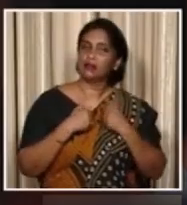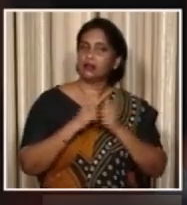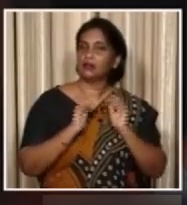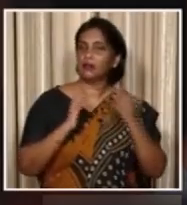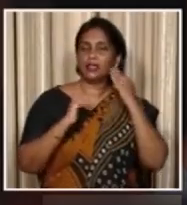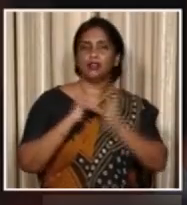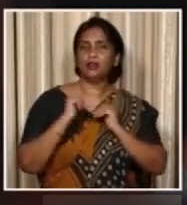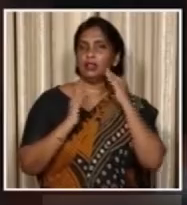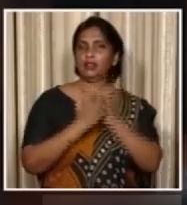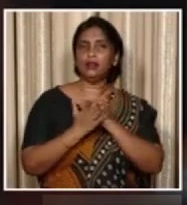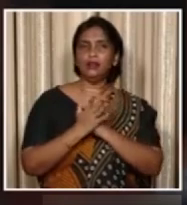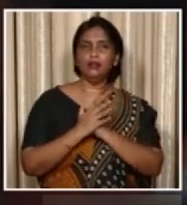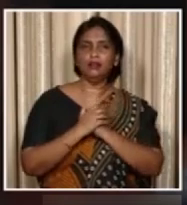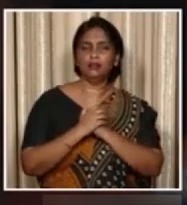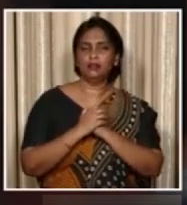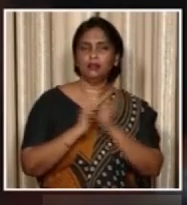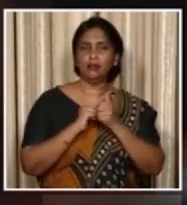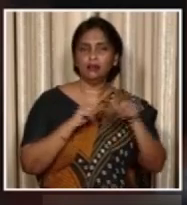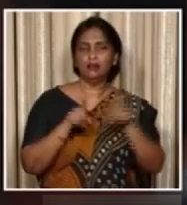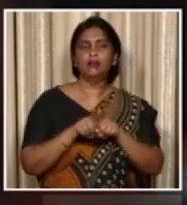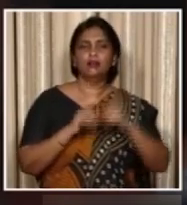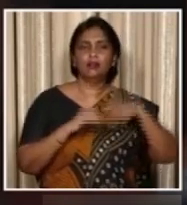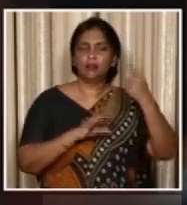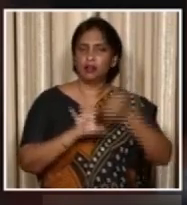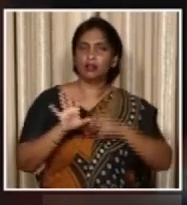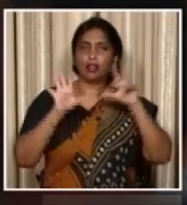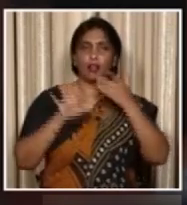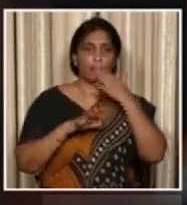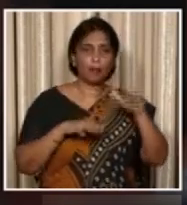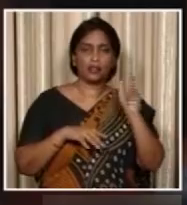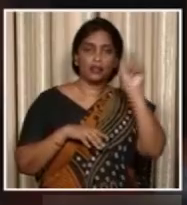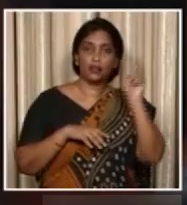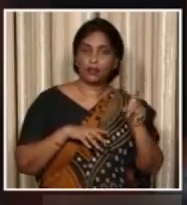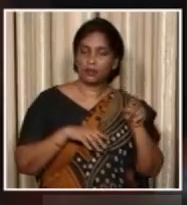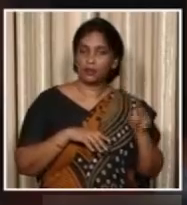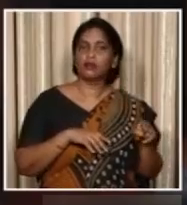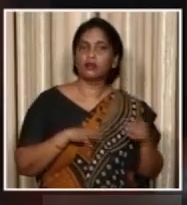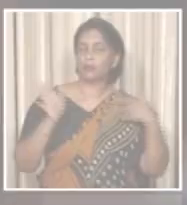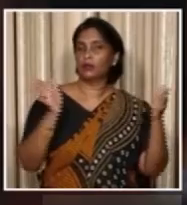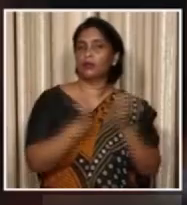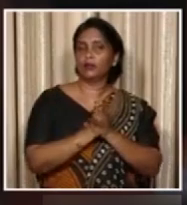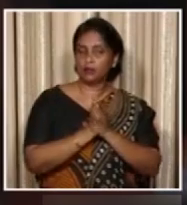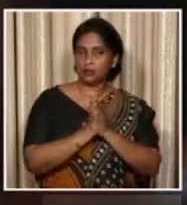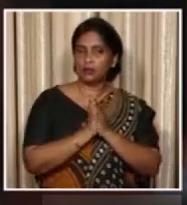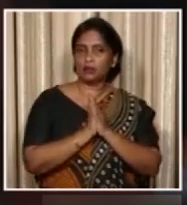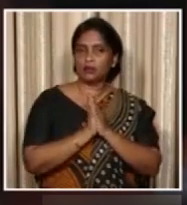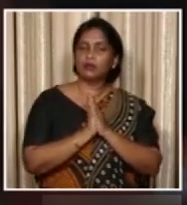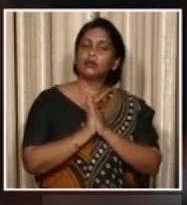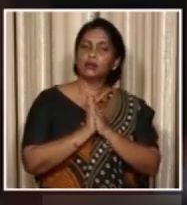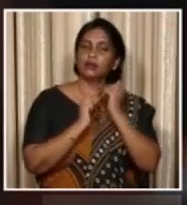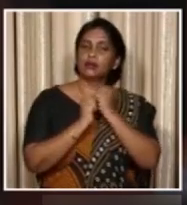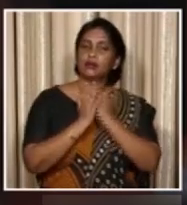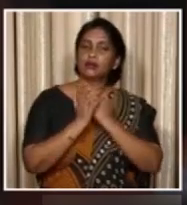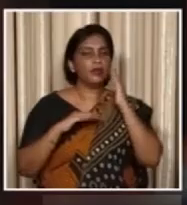තියෙන අධ්‍යාපන අමාත්‍යාංශය. ඉතින් ලබන වර්ෂයේ ඉඳලා 8 වසරට විෂය නිර්දේශයට ඒක එක්කහු කිරීම සඳහා වැඩ සටහන්